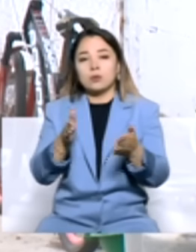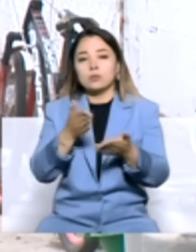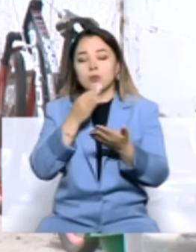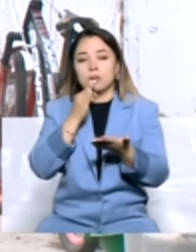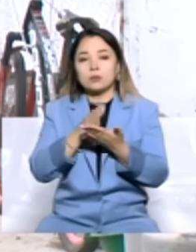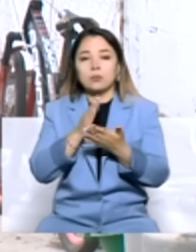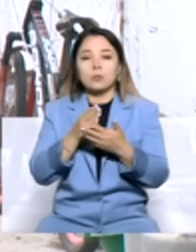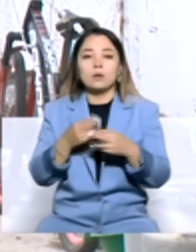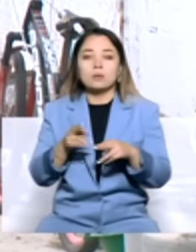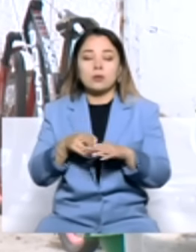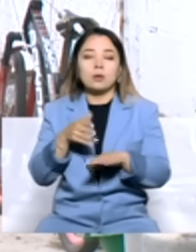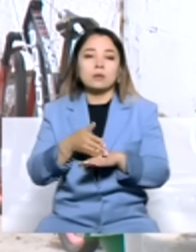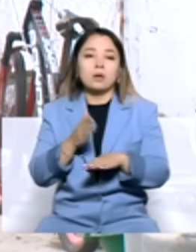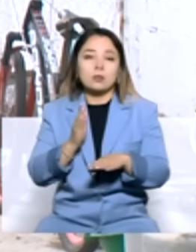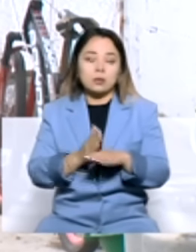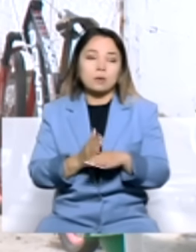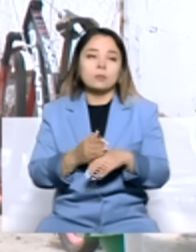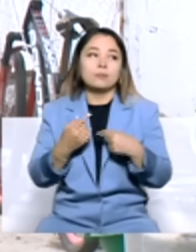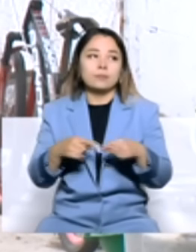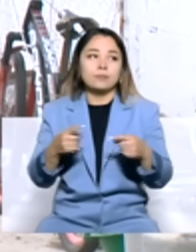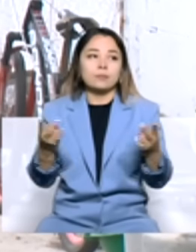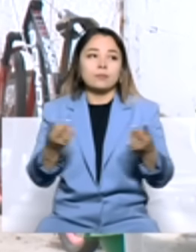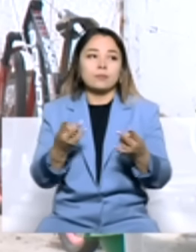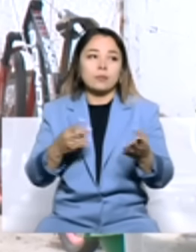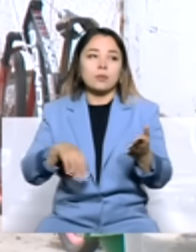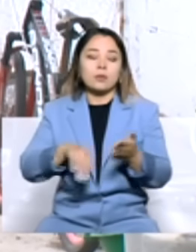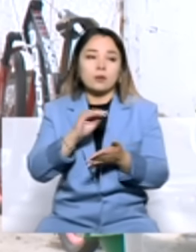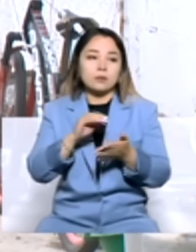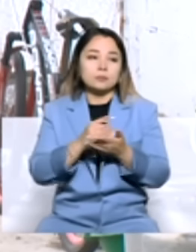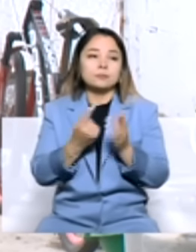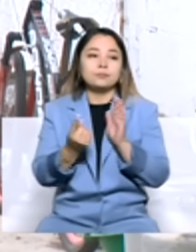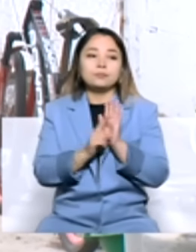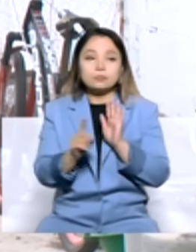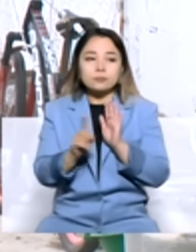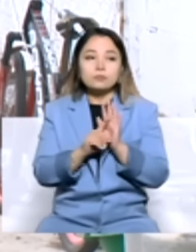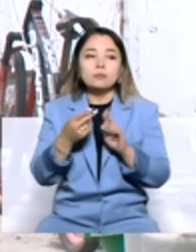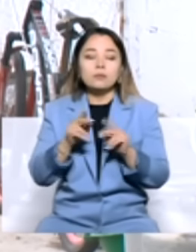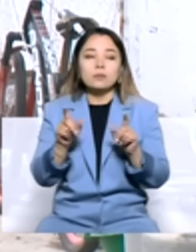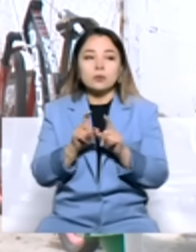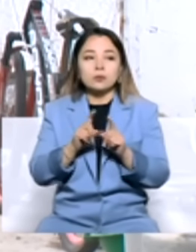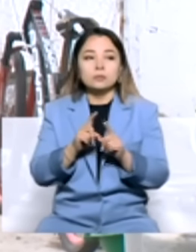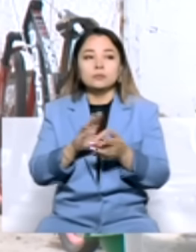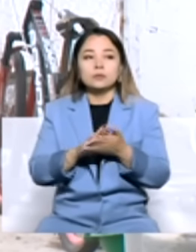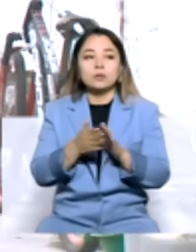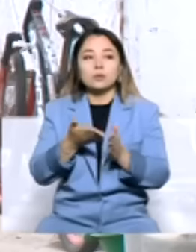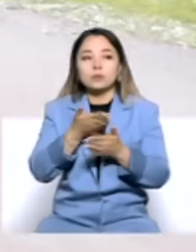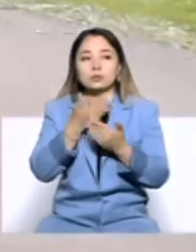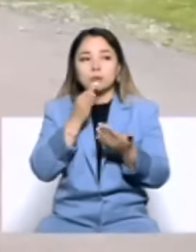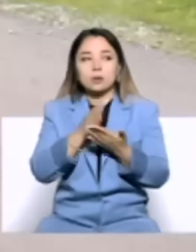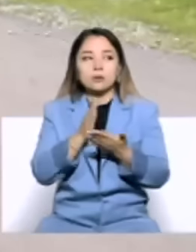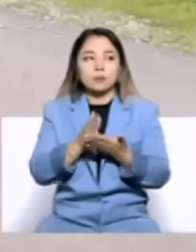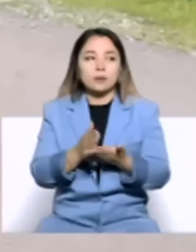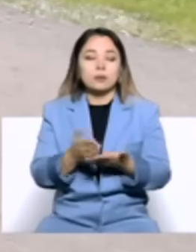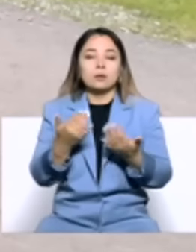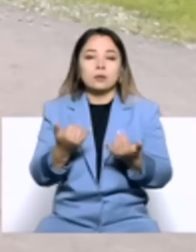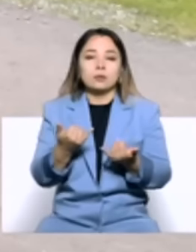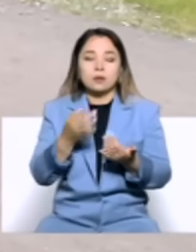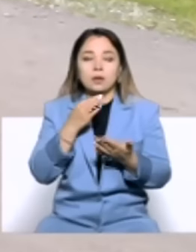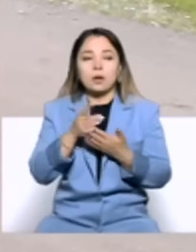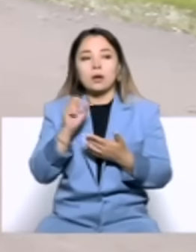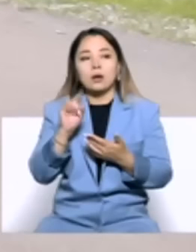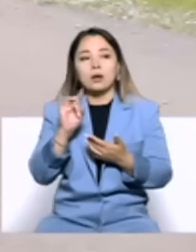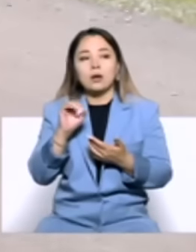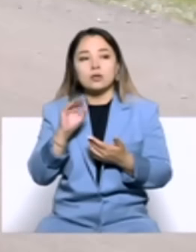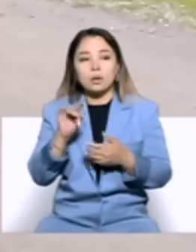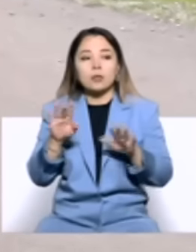әзір. Нан, бір нәрсе керек жарақ, бір нәрсе жүгіріп барып алуға да қазір жағдайымыз жоқ негіз. Қаражар